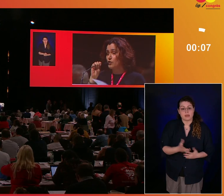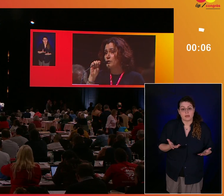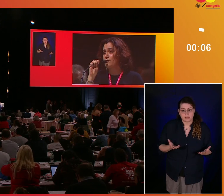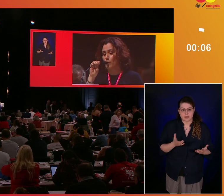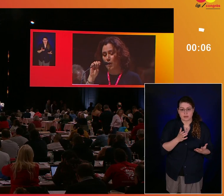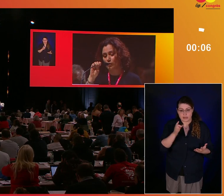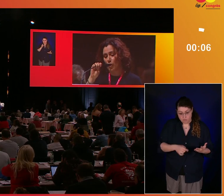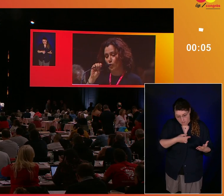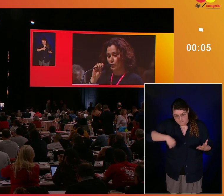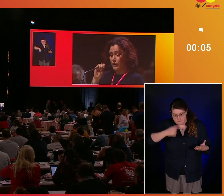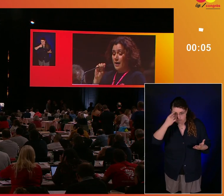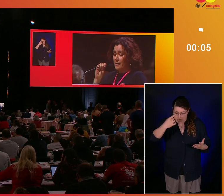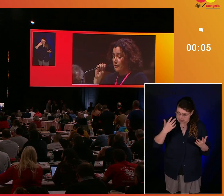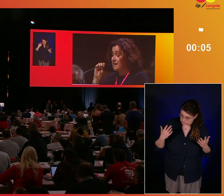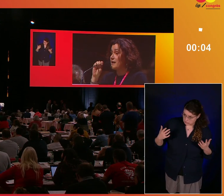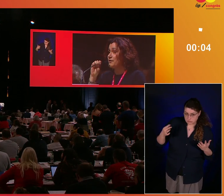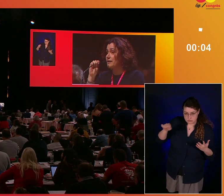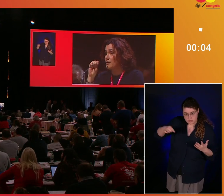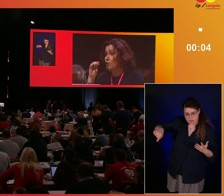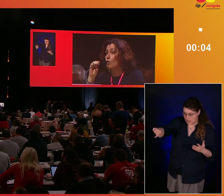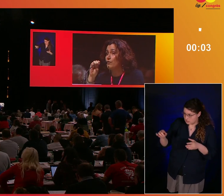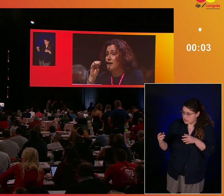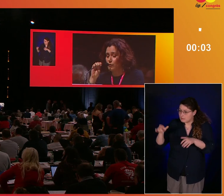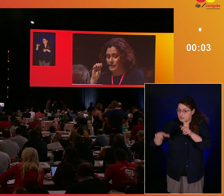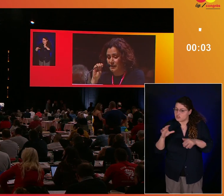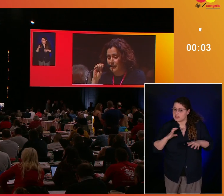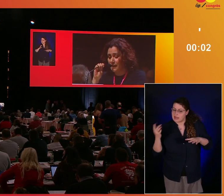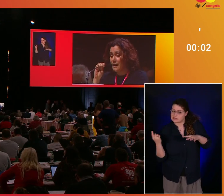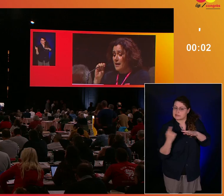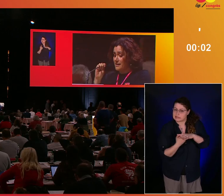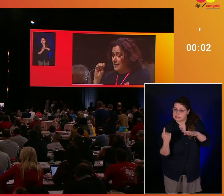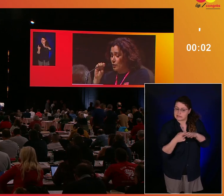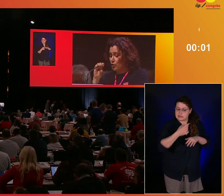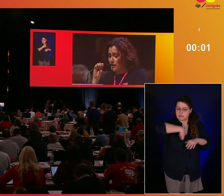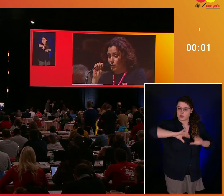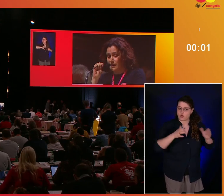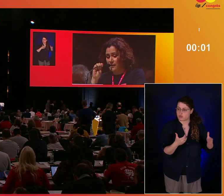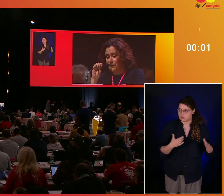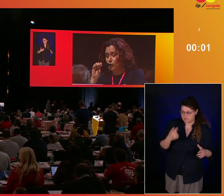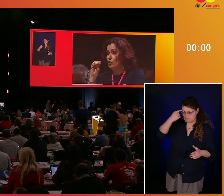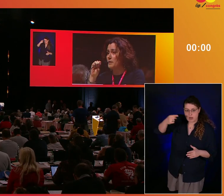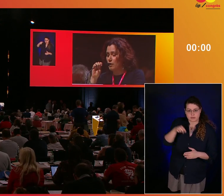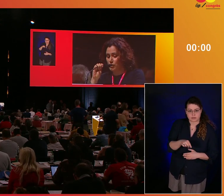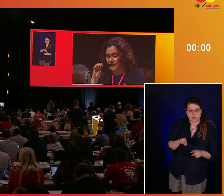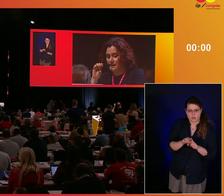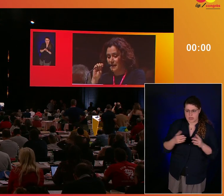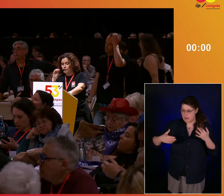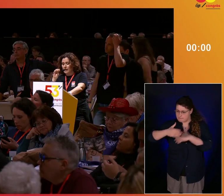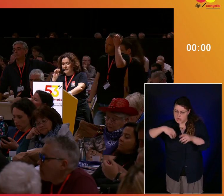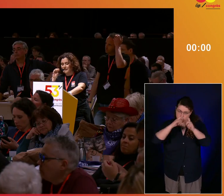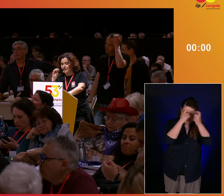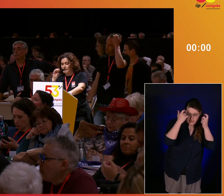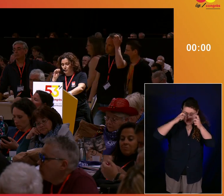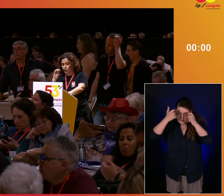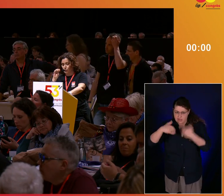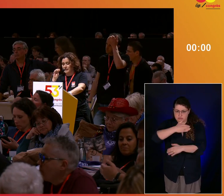pensons qu'il faut prendre en compte ces infiltrations qu'on vient de décrire et s'interroger sur les effets de nos mélanges d'étiquettes sur